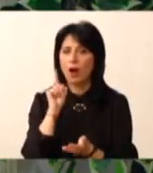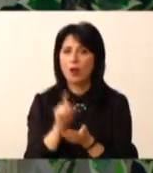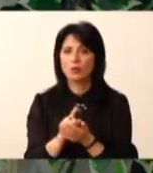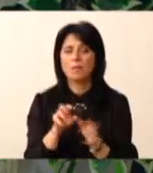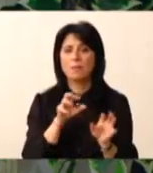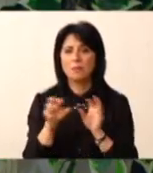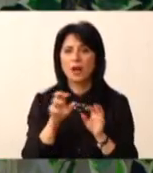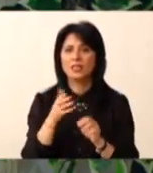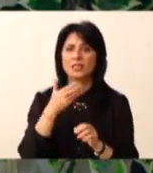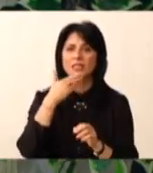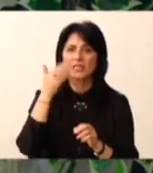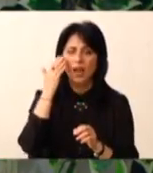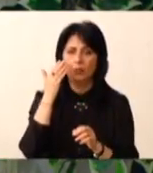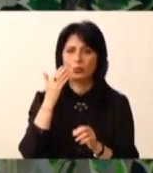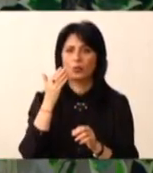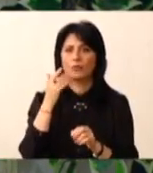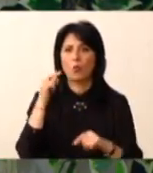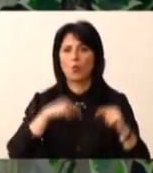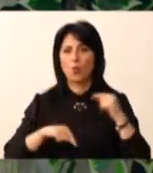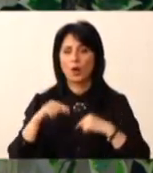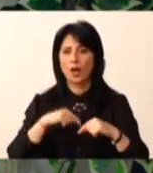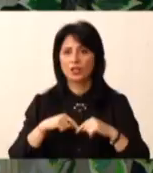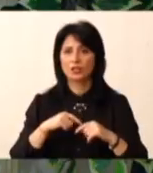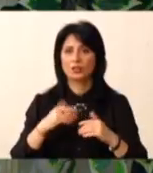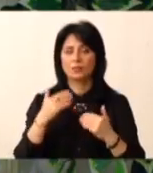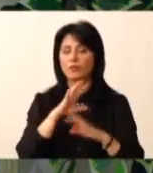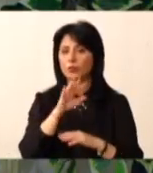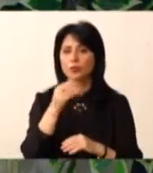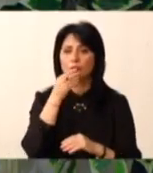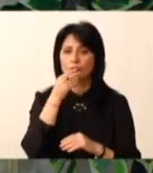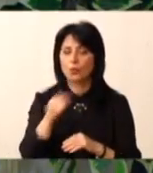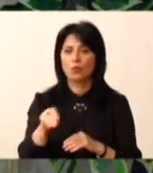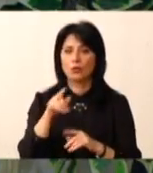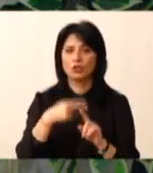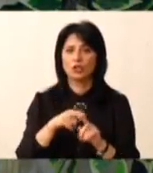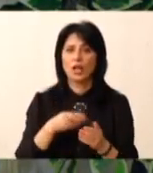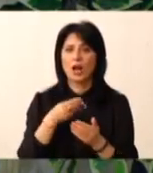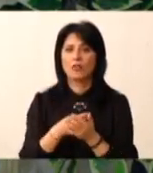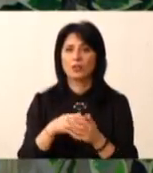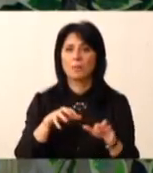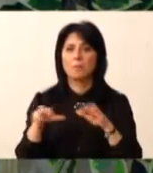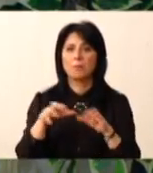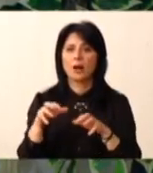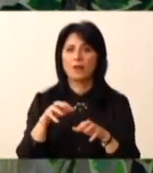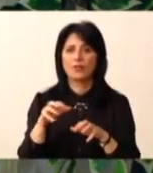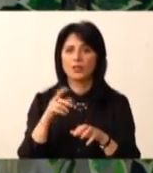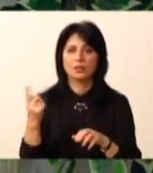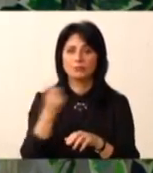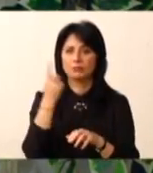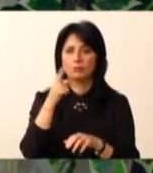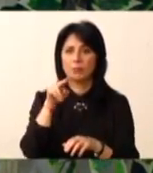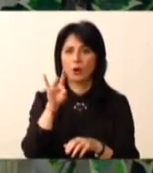როდესაც ვლაპარაკობთ ზაფხულში ორგანიზმის წონასწორობის აღდგენაზე და იმუნური წონასწორობის აღდგენაზე. ეს გახლავთ